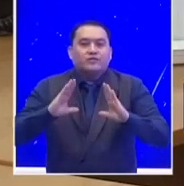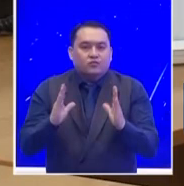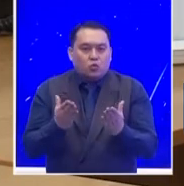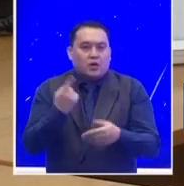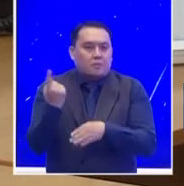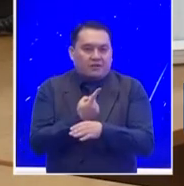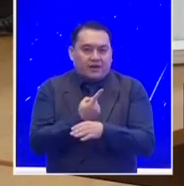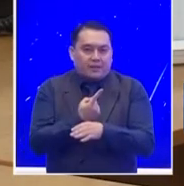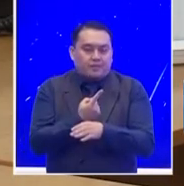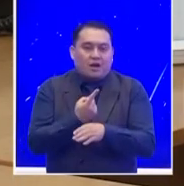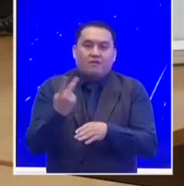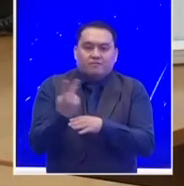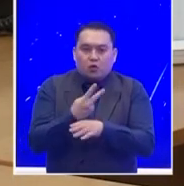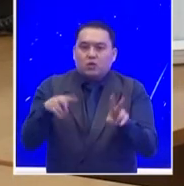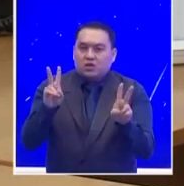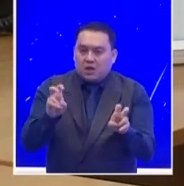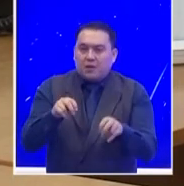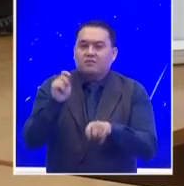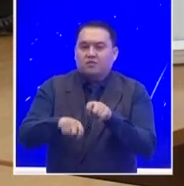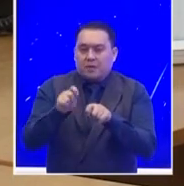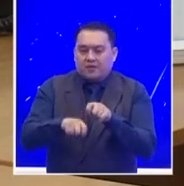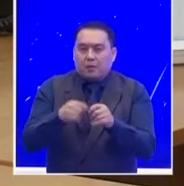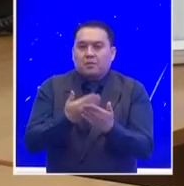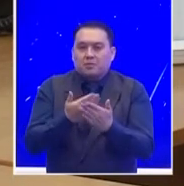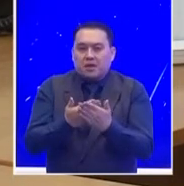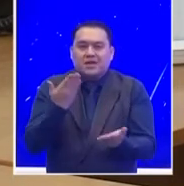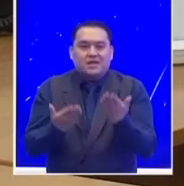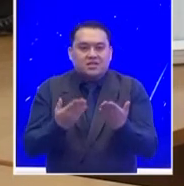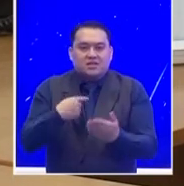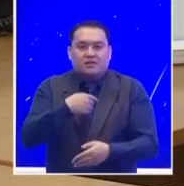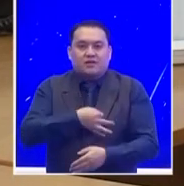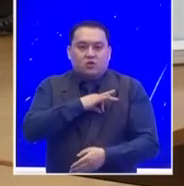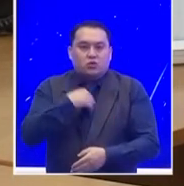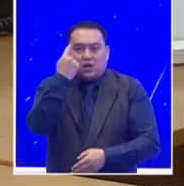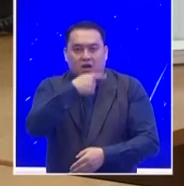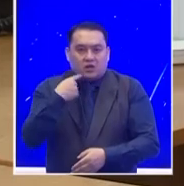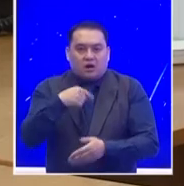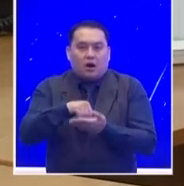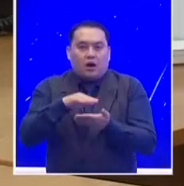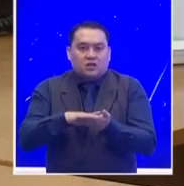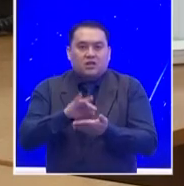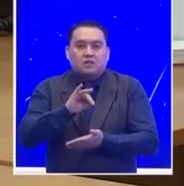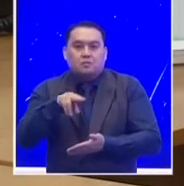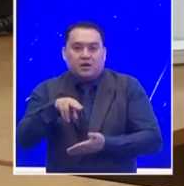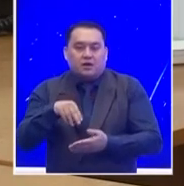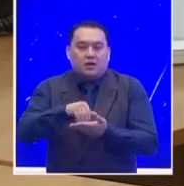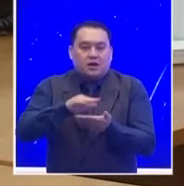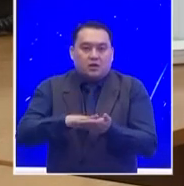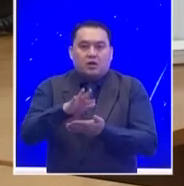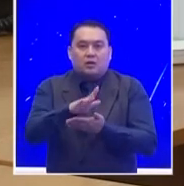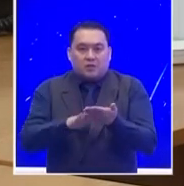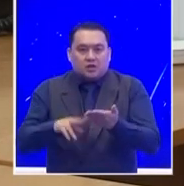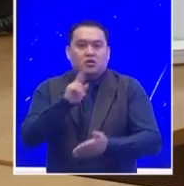это первое. Второе – тематические проверки. Например, если физическое лицо не зарегистрировано в качестве индивидуального предпринимателя и